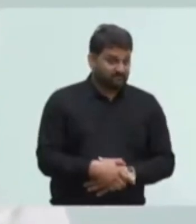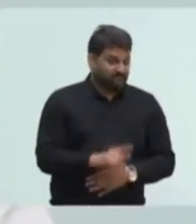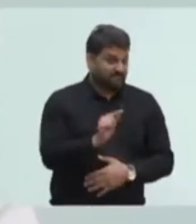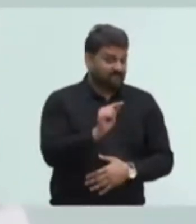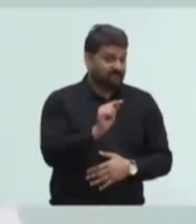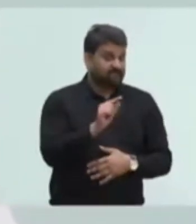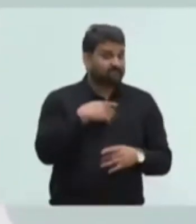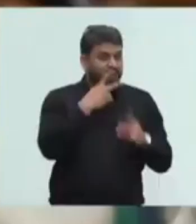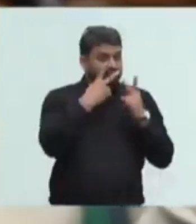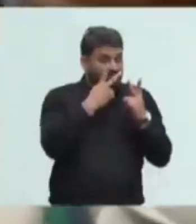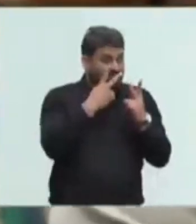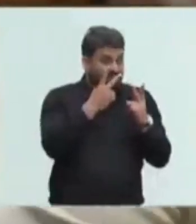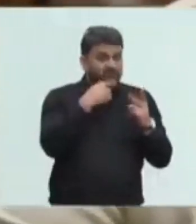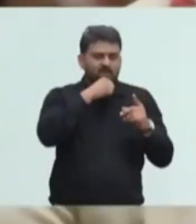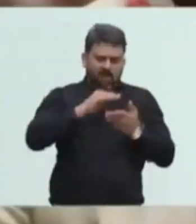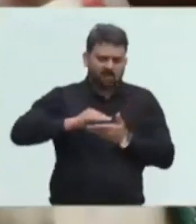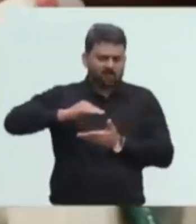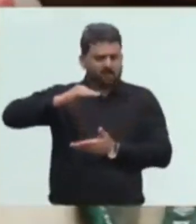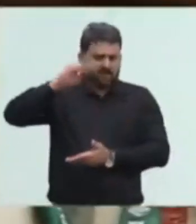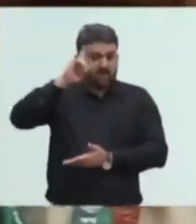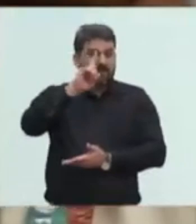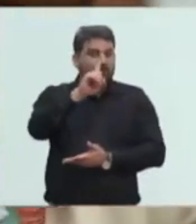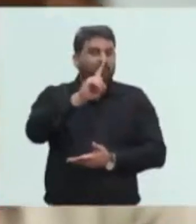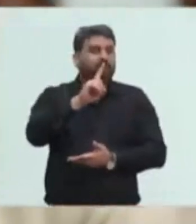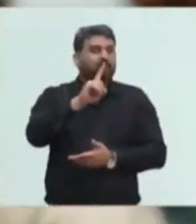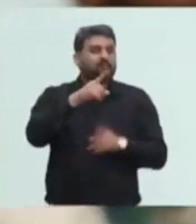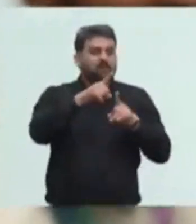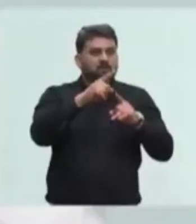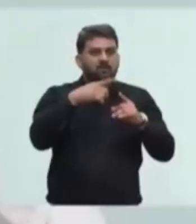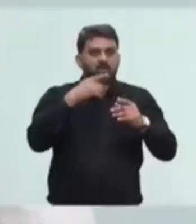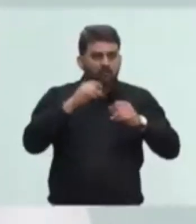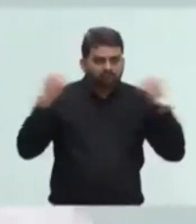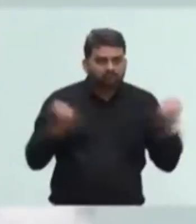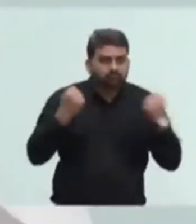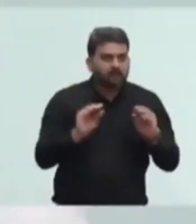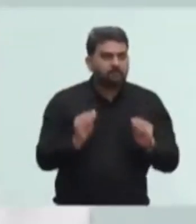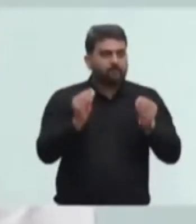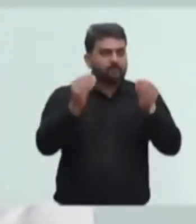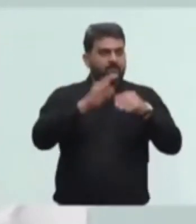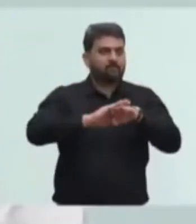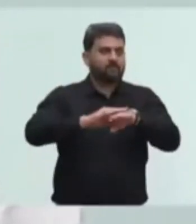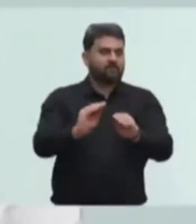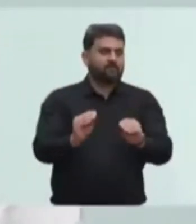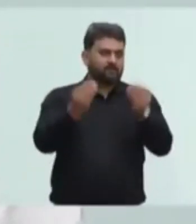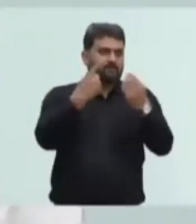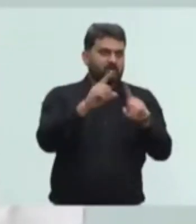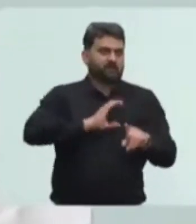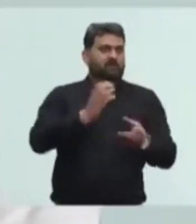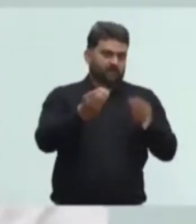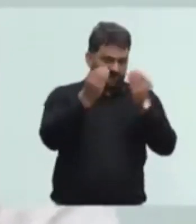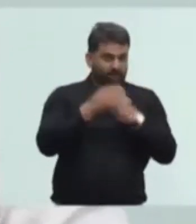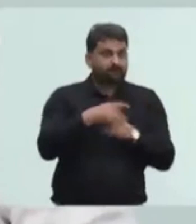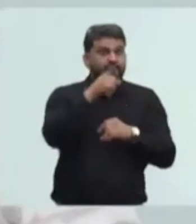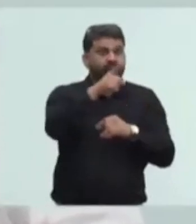और मैं देख रहा हूं कि उम्र बढ़ती है लेकिन साथ आप का प्रदर्शन भी बहुत बेहतर होता जा रहा है